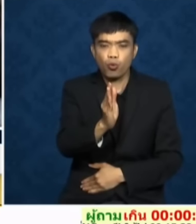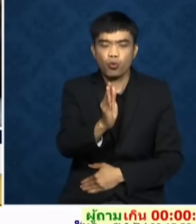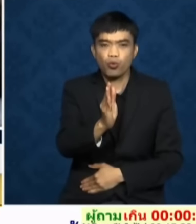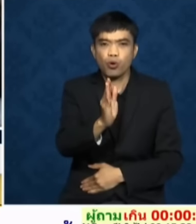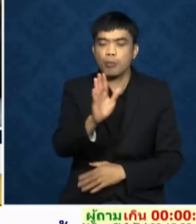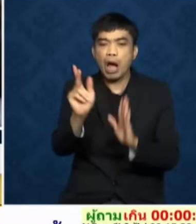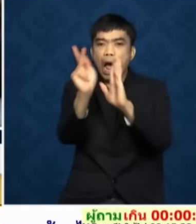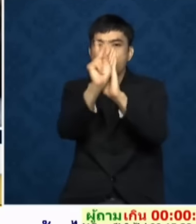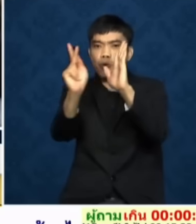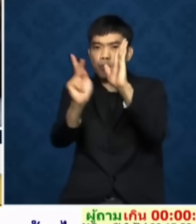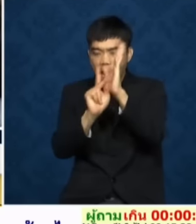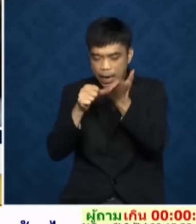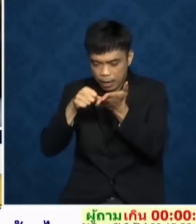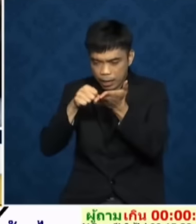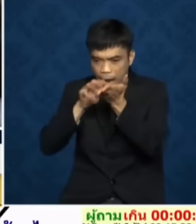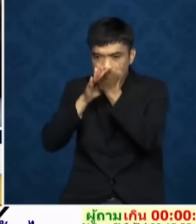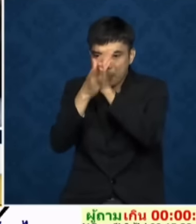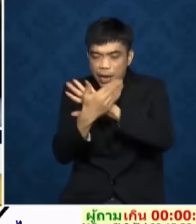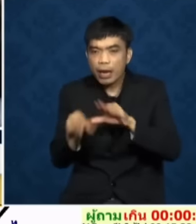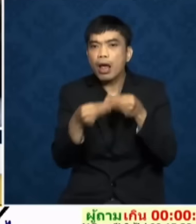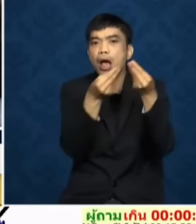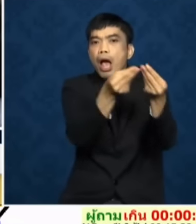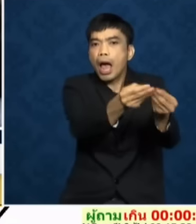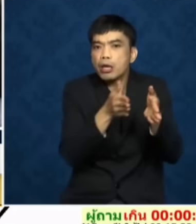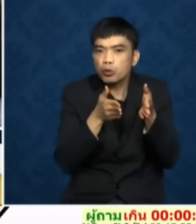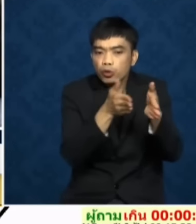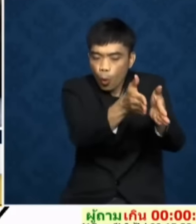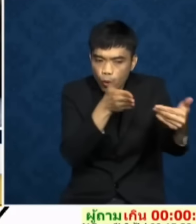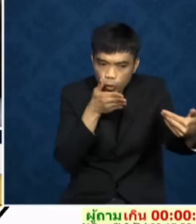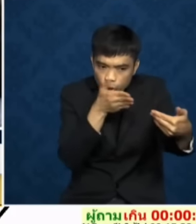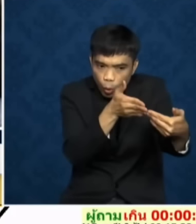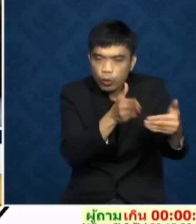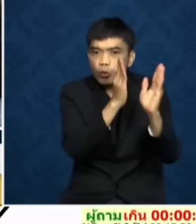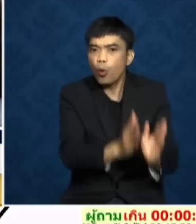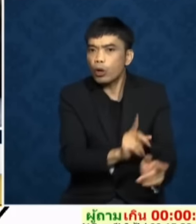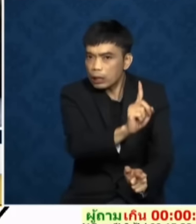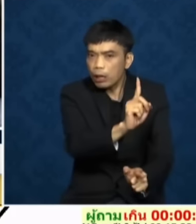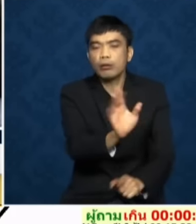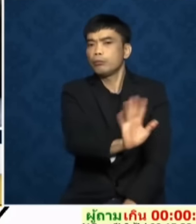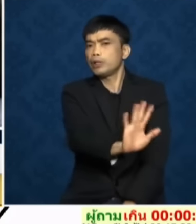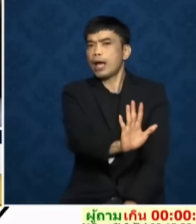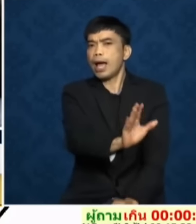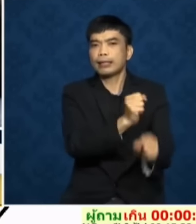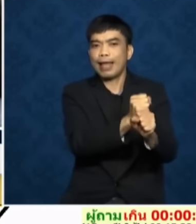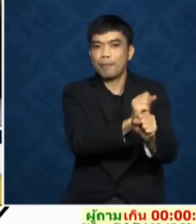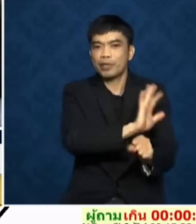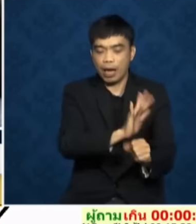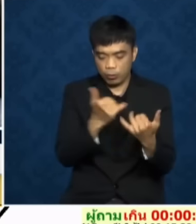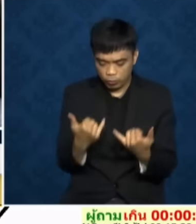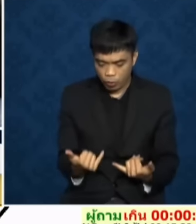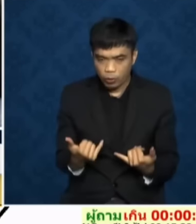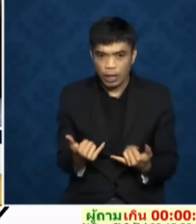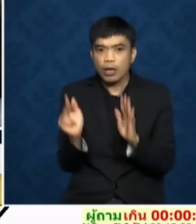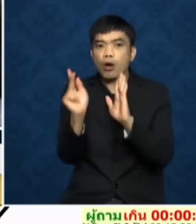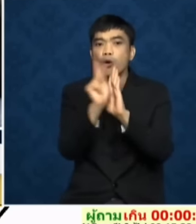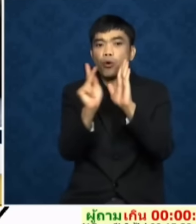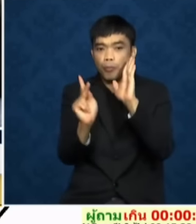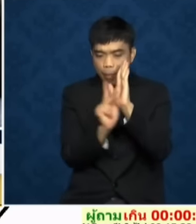คนเดียวและเพื่อแก้ปัญหาอันนี้อย่างเดียวอันนี้ไม่ถูกครับไม่มีใครเขาทำสิ่งที่เป็นอยู่วันนี้มันเป็นกฎหมายเพื่อคนส่วนใ